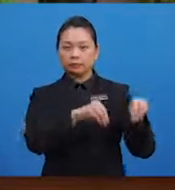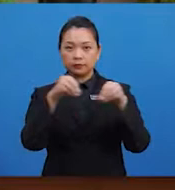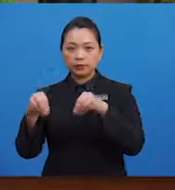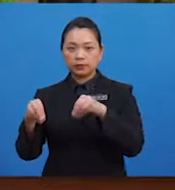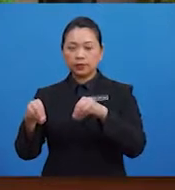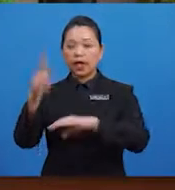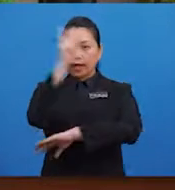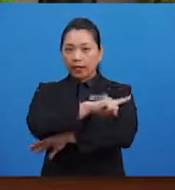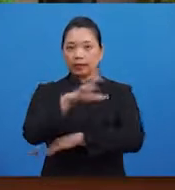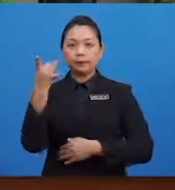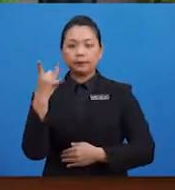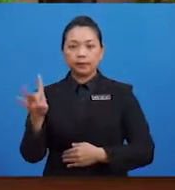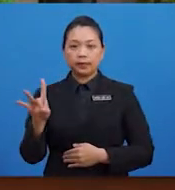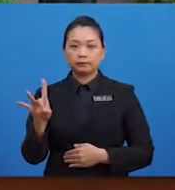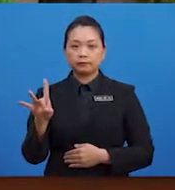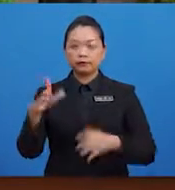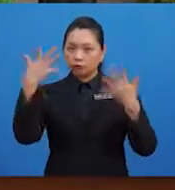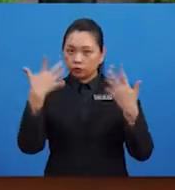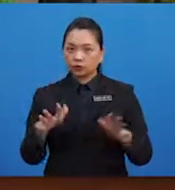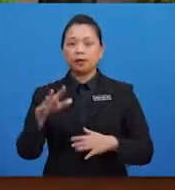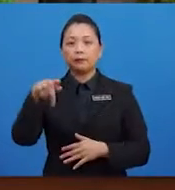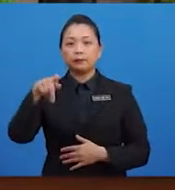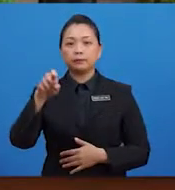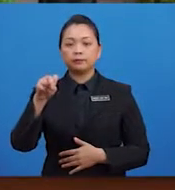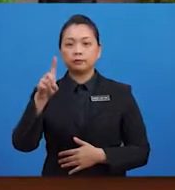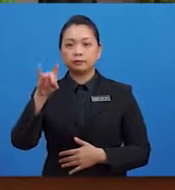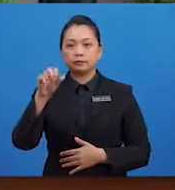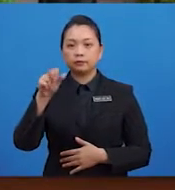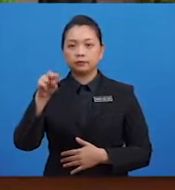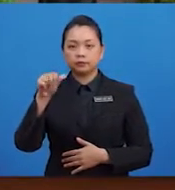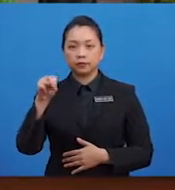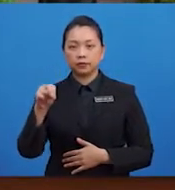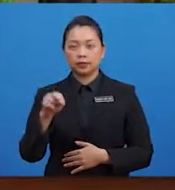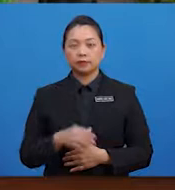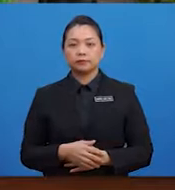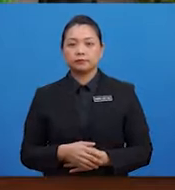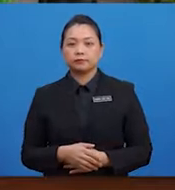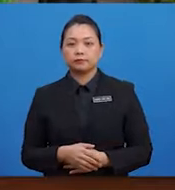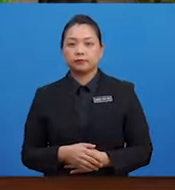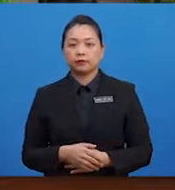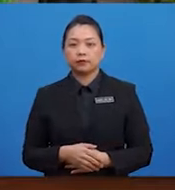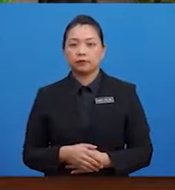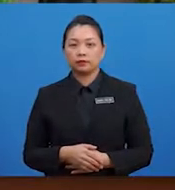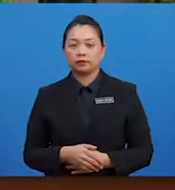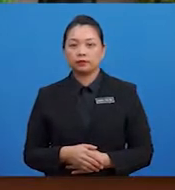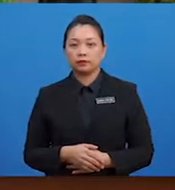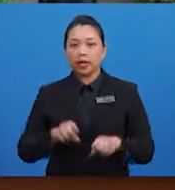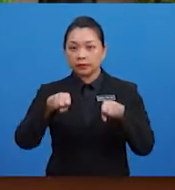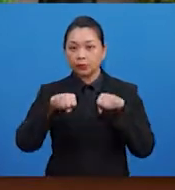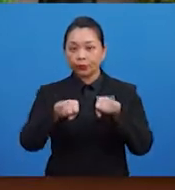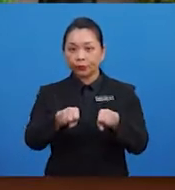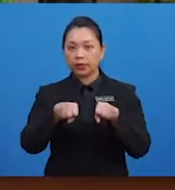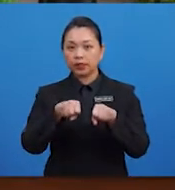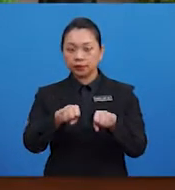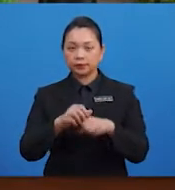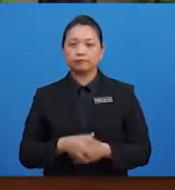hari ke-18 setelah pendianan dilakukan ialah hatcher tray, hatcher trolley